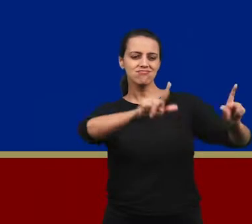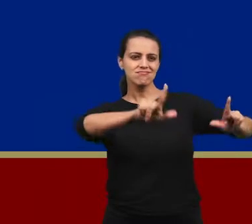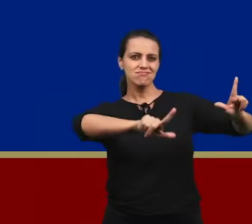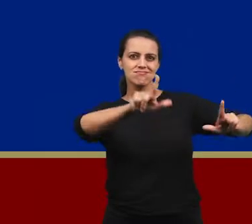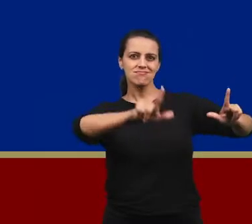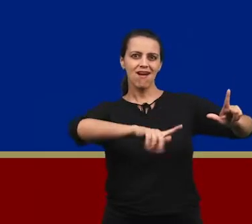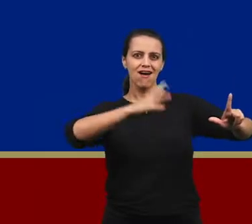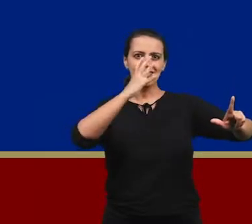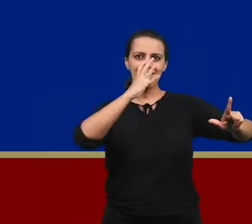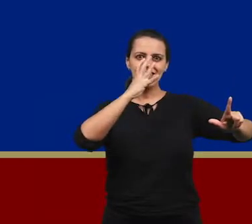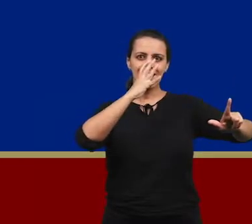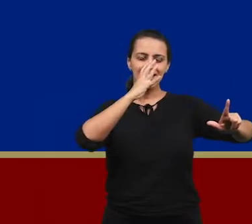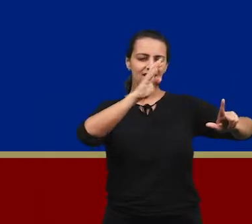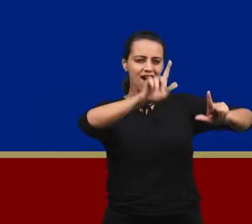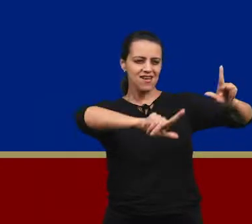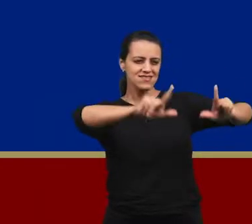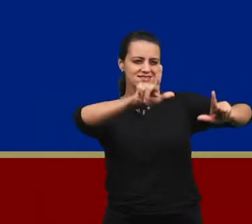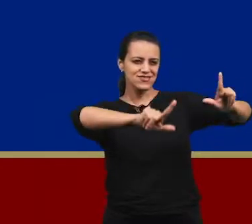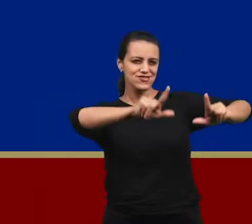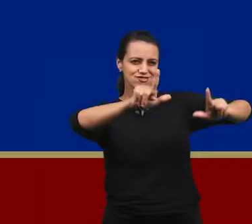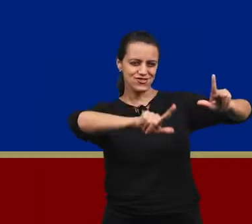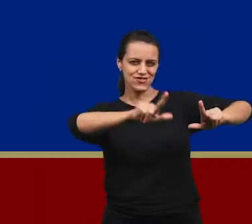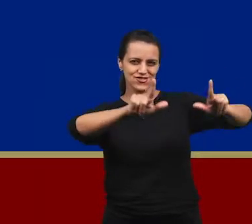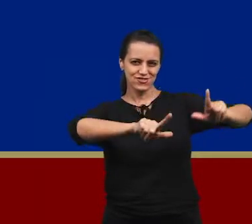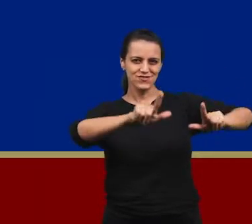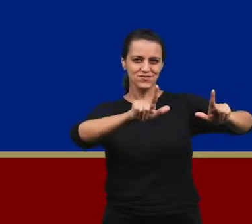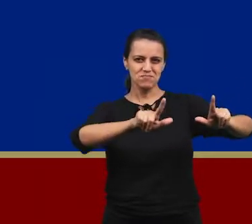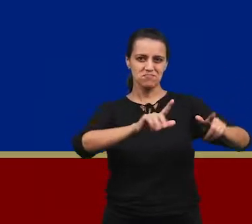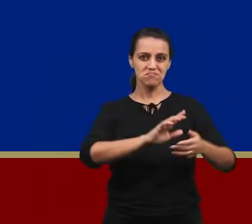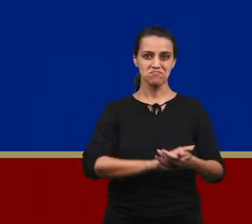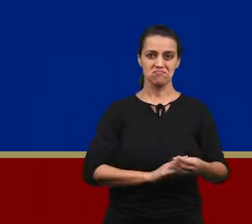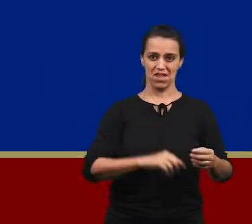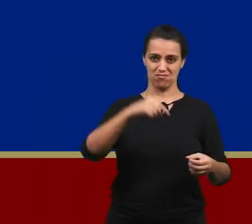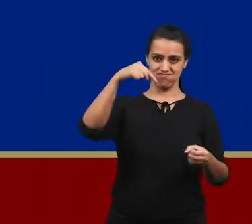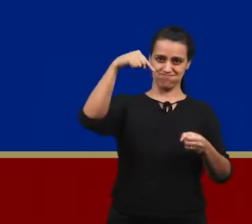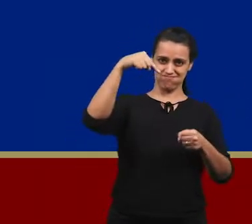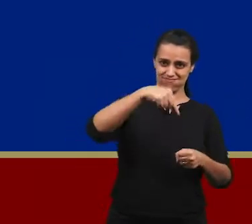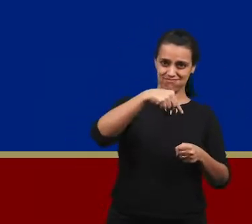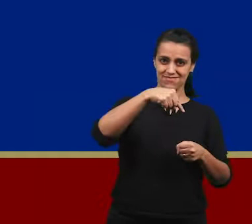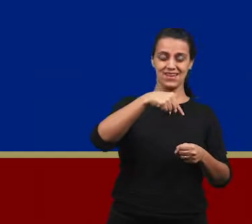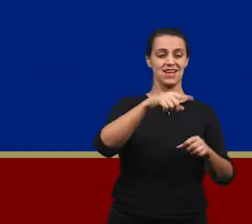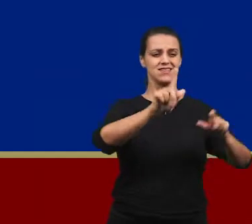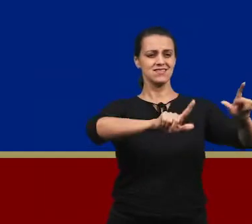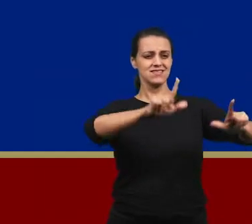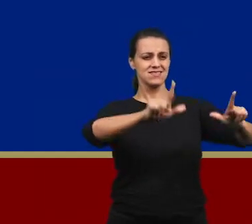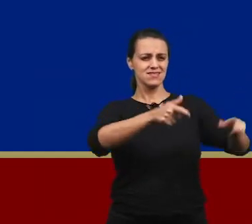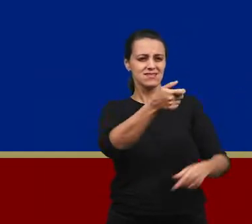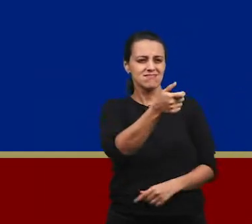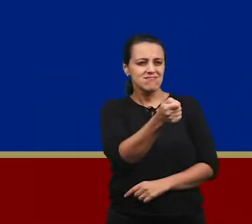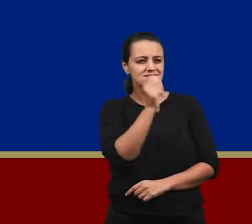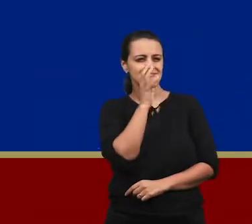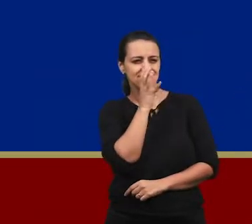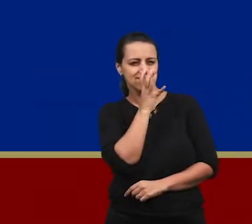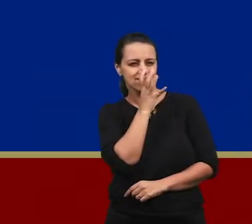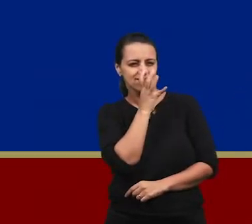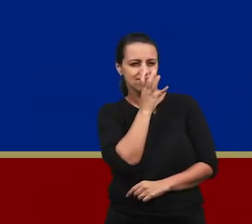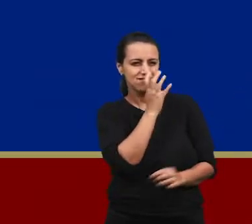участвуют в программах, которые транслируются по телевидению, и в особенности о